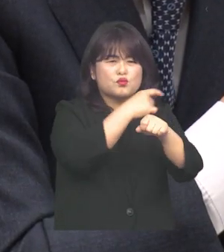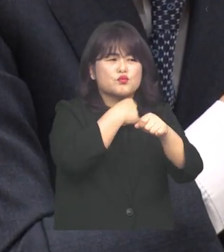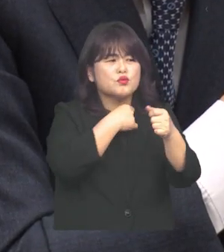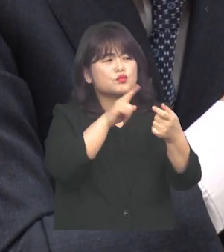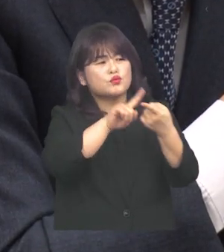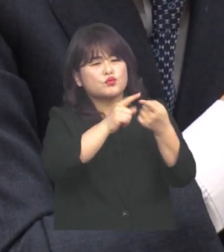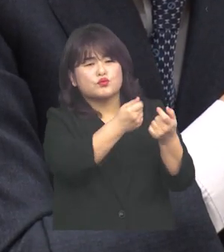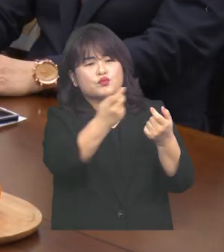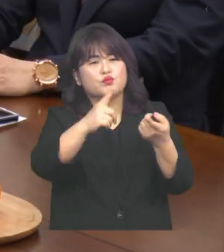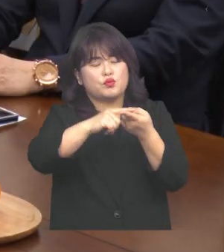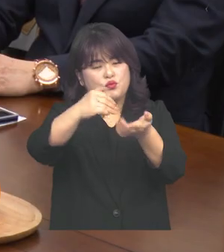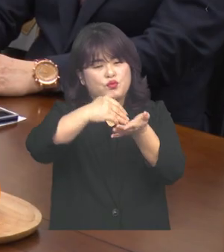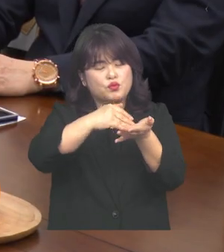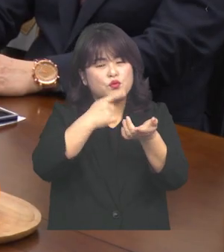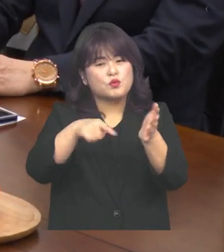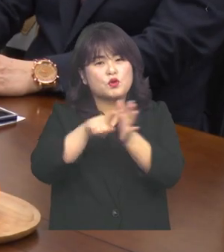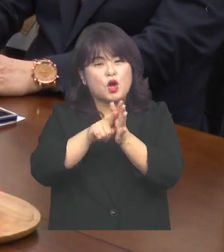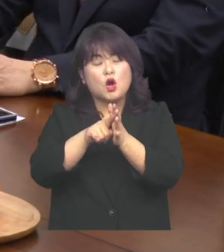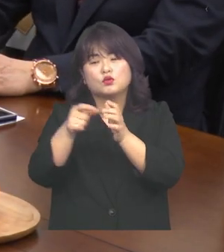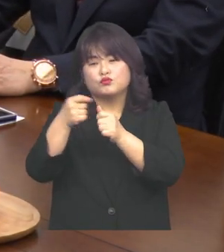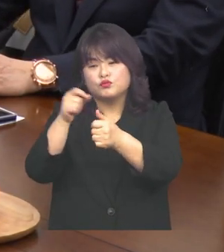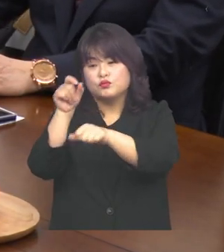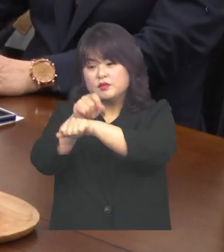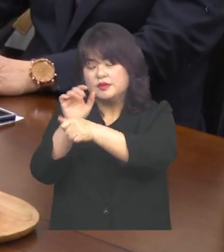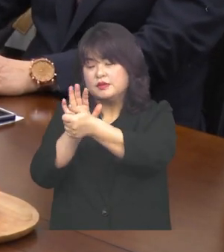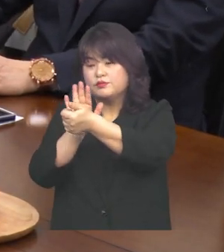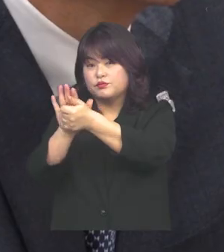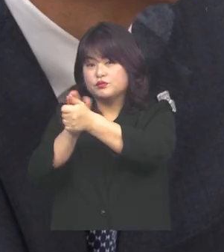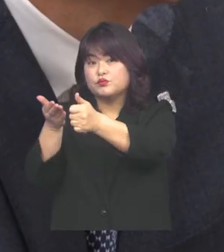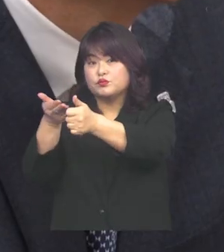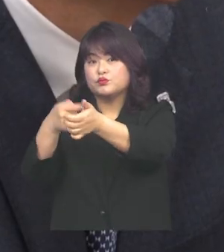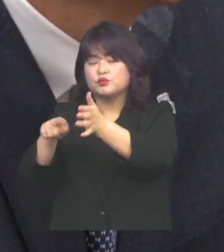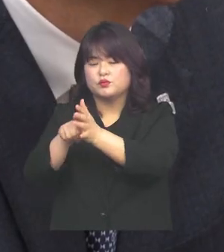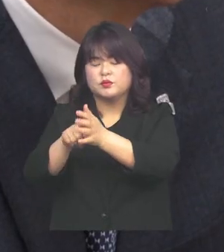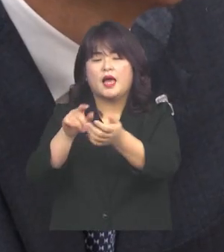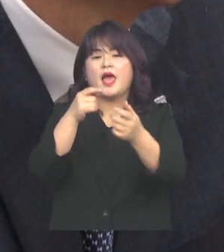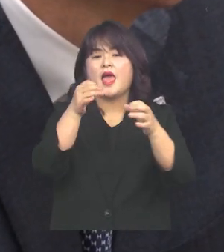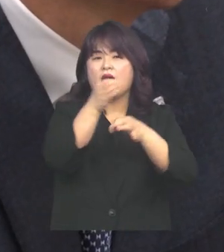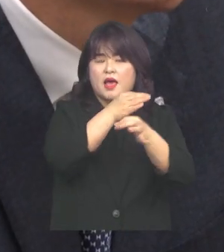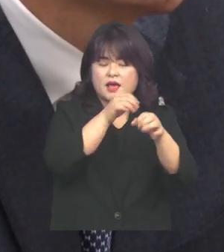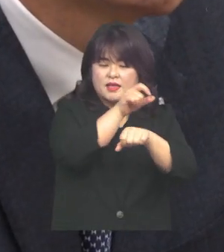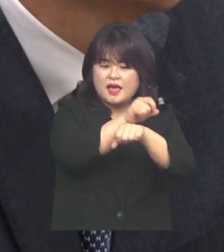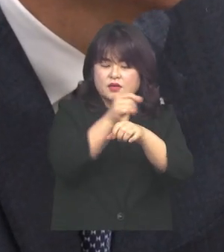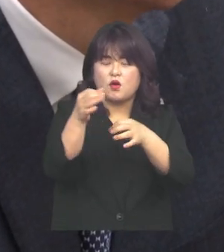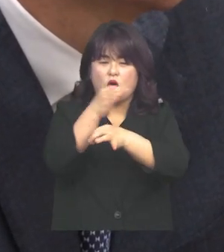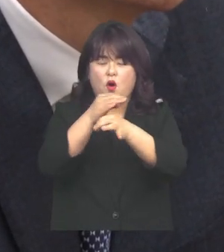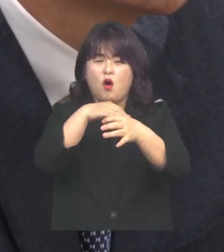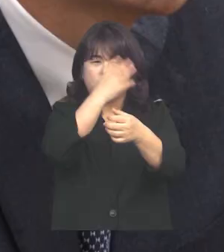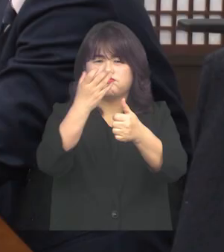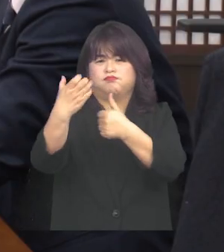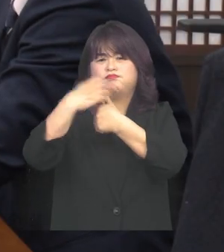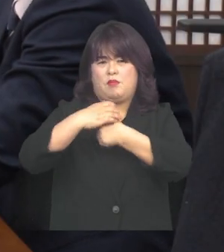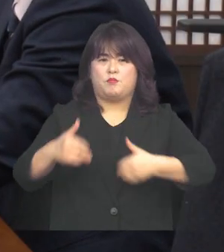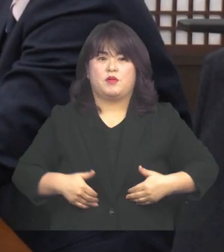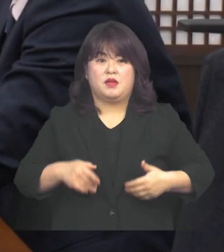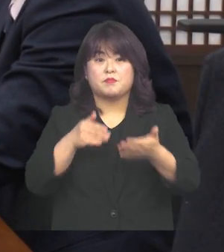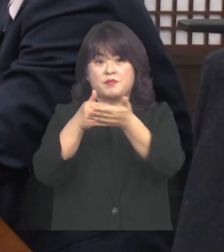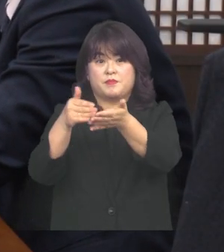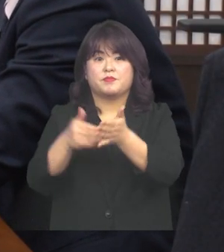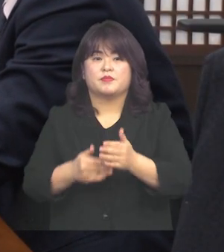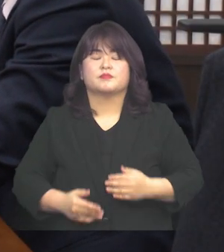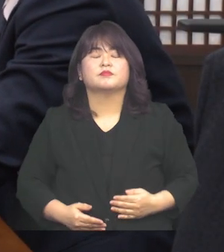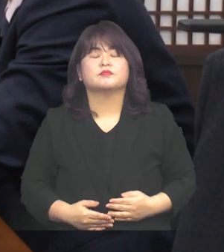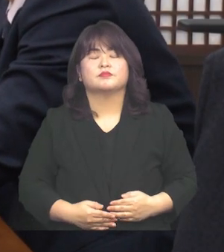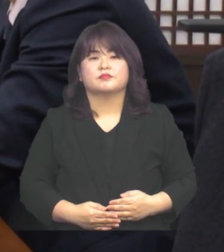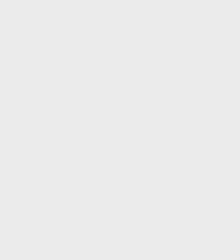수요에 직면한 특례시가 충실한 행정 서비스를 제공하려면 행정 재정 권한을 대폭 넘겨받아야 한다고 말했습니다.